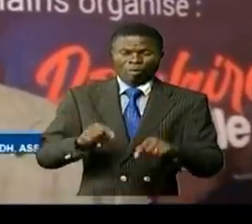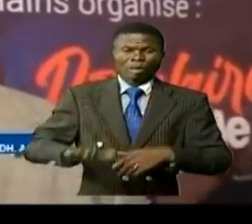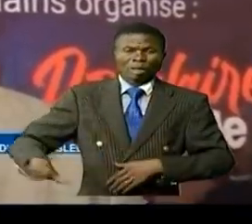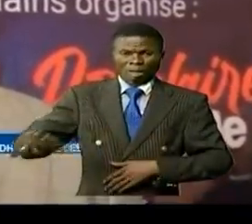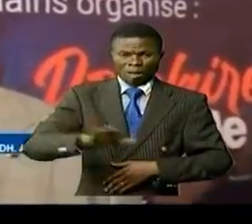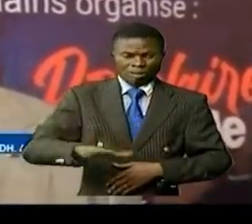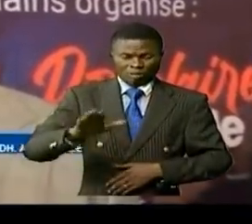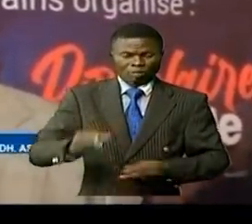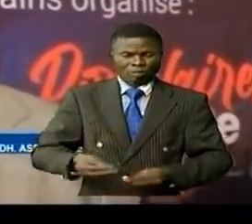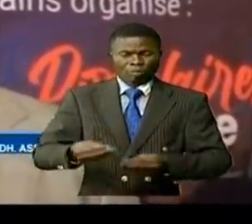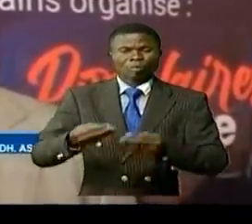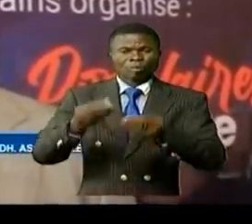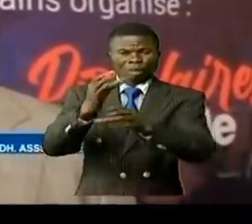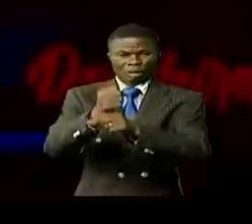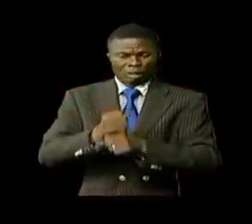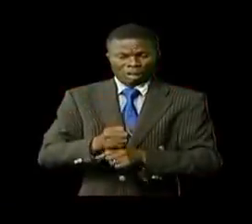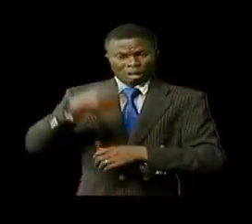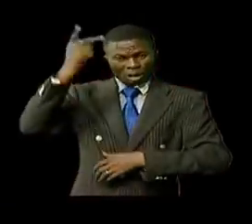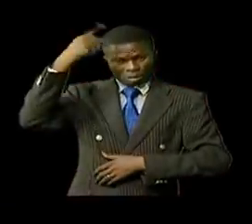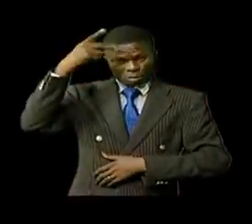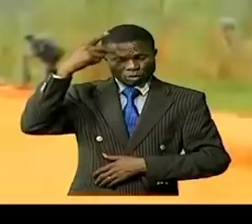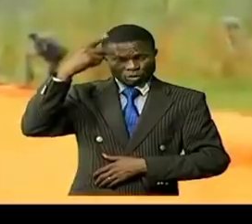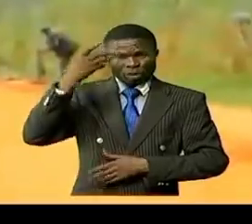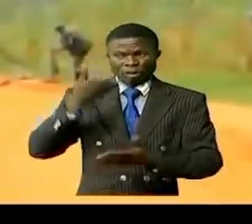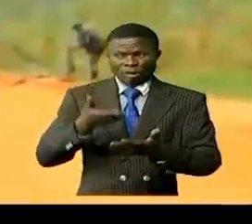se doter d'une politique.